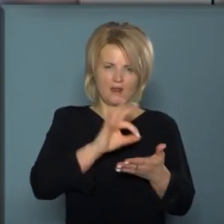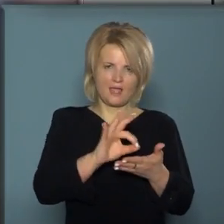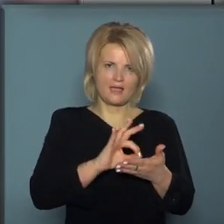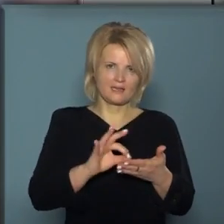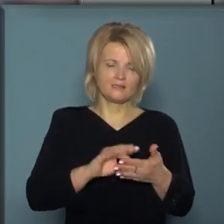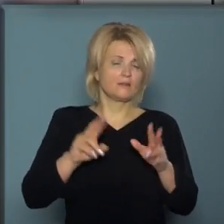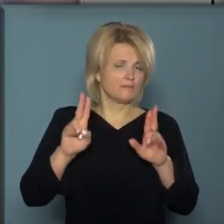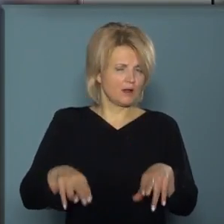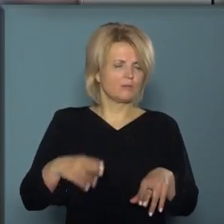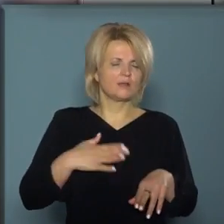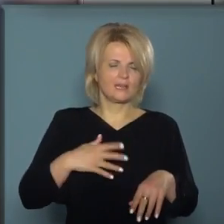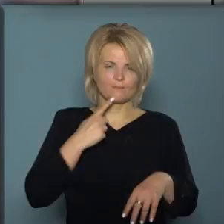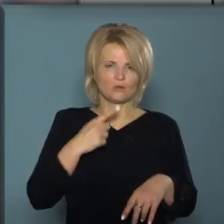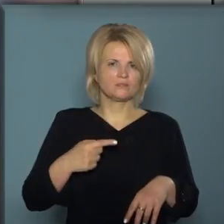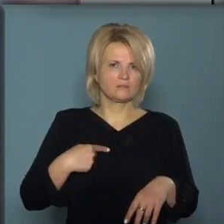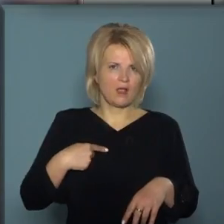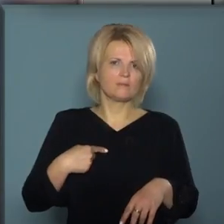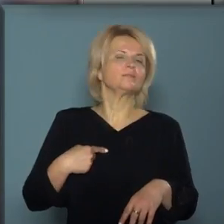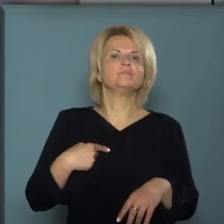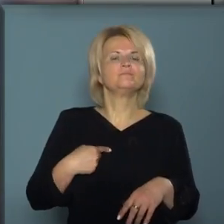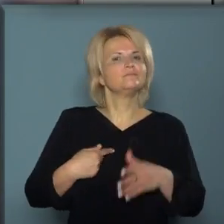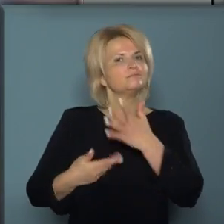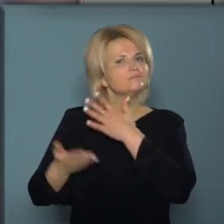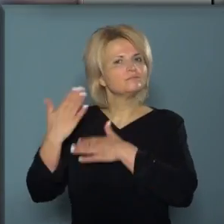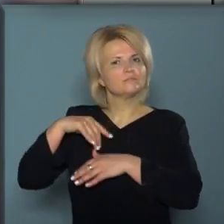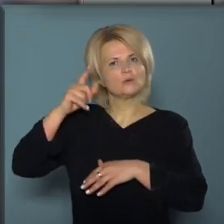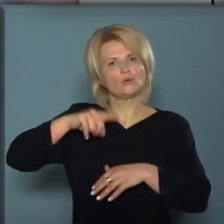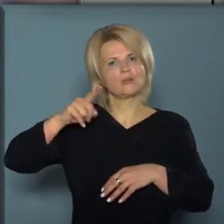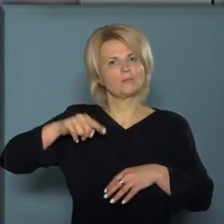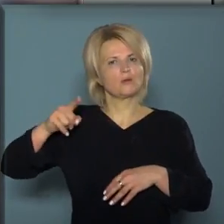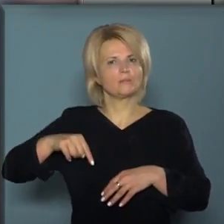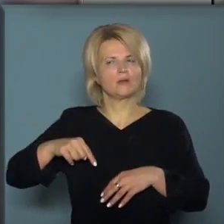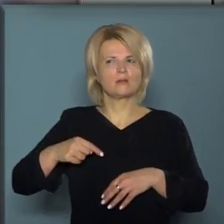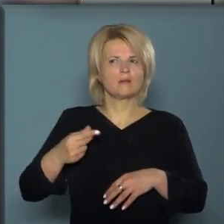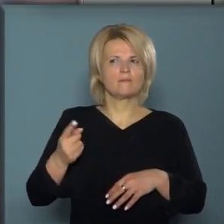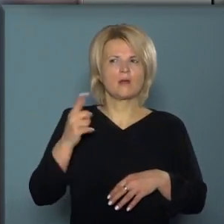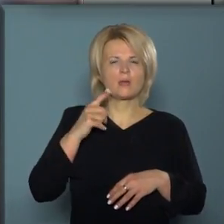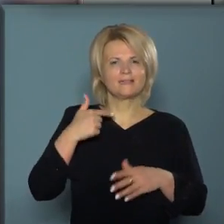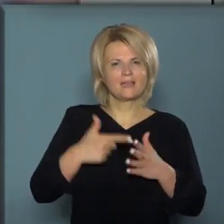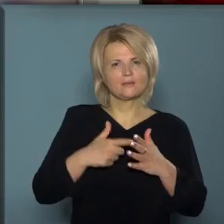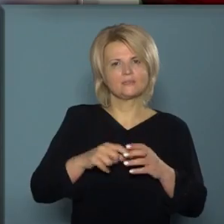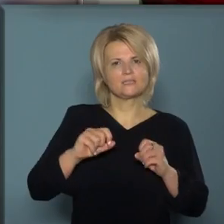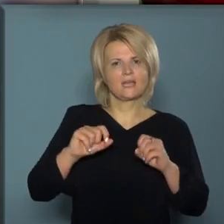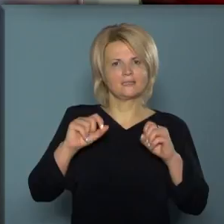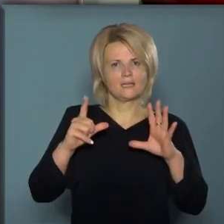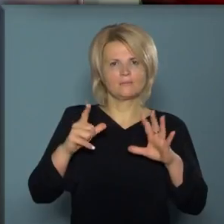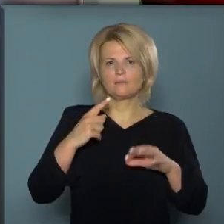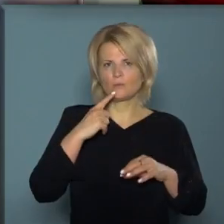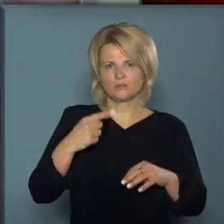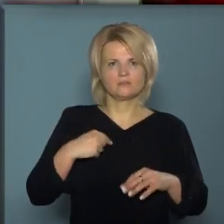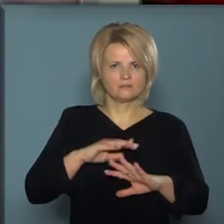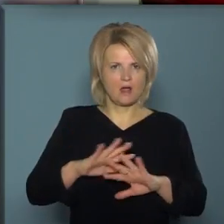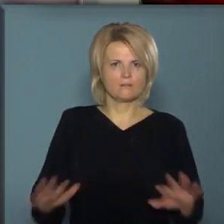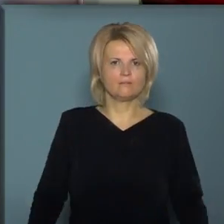leírtakat, azokat valóban én nyilatkoztam a mögöttünk hagyott hónapok során, volt, amit még 2017-ben.